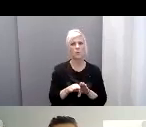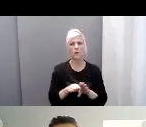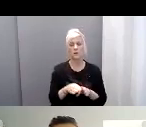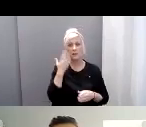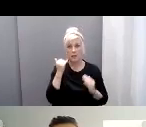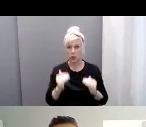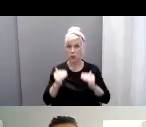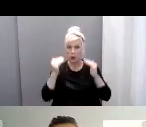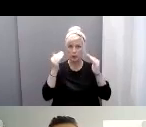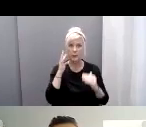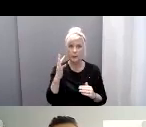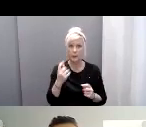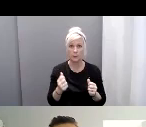sätt?